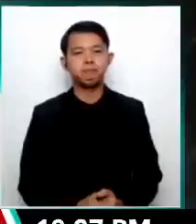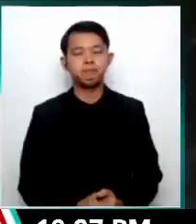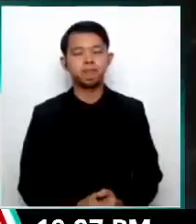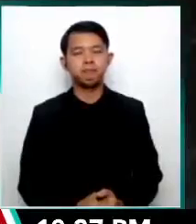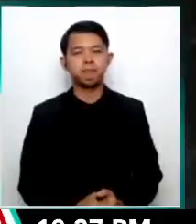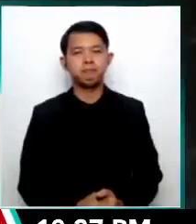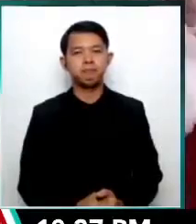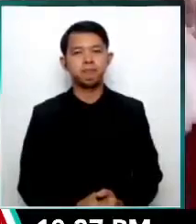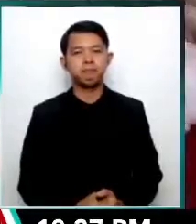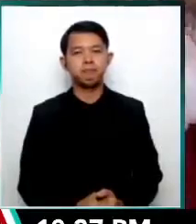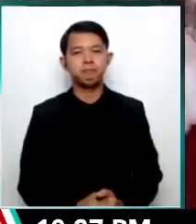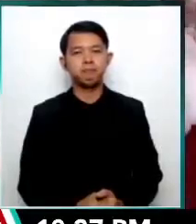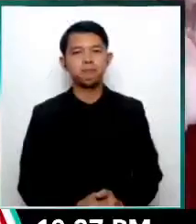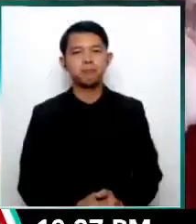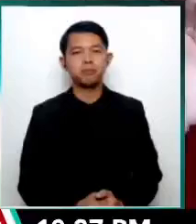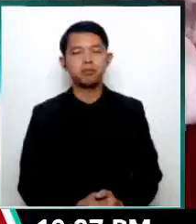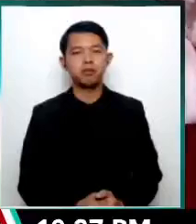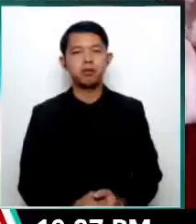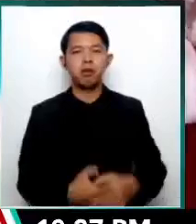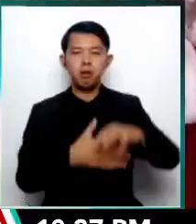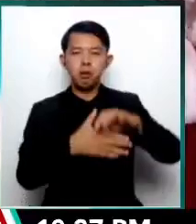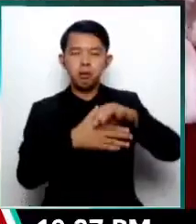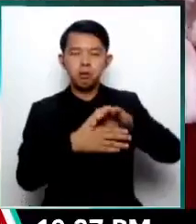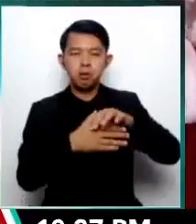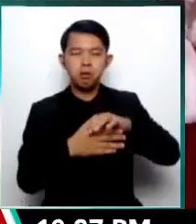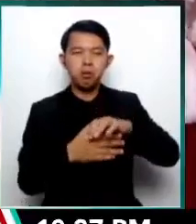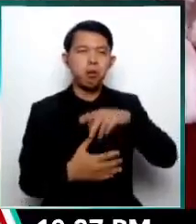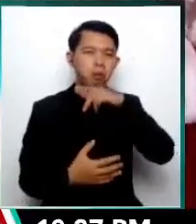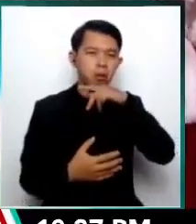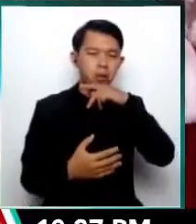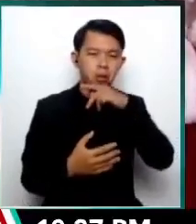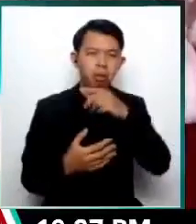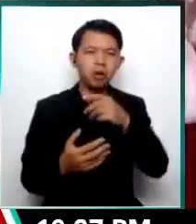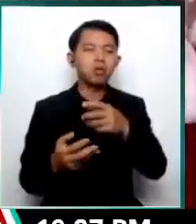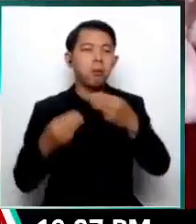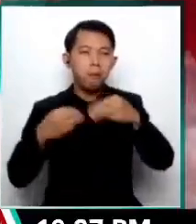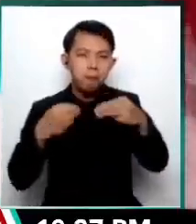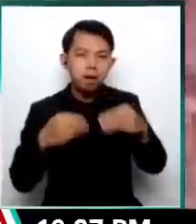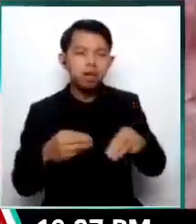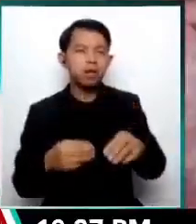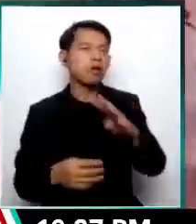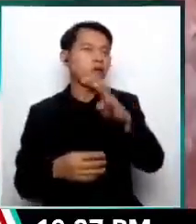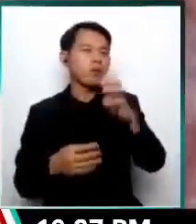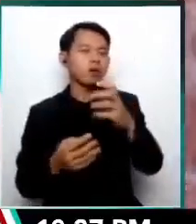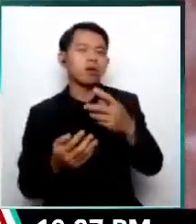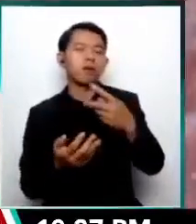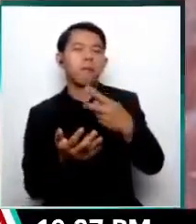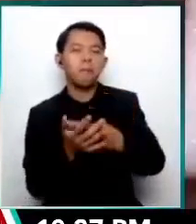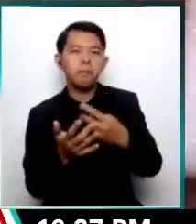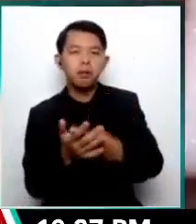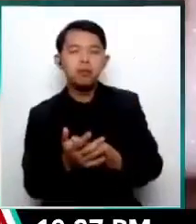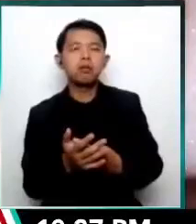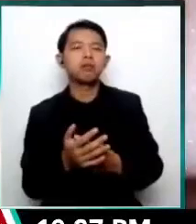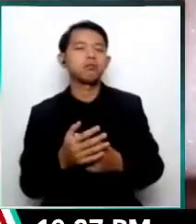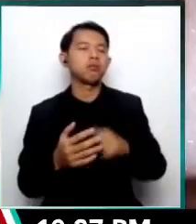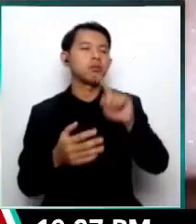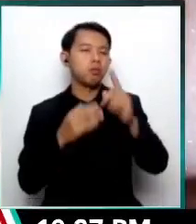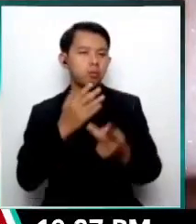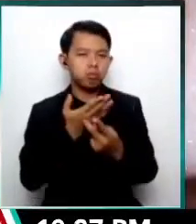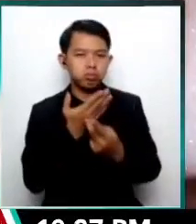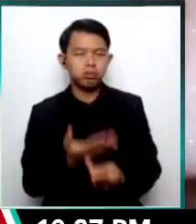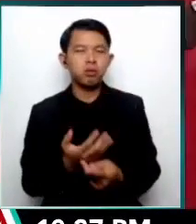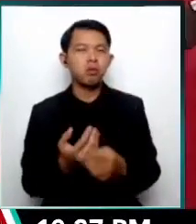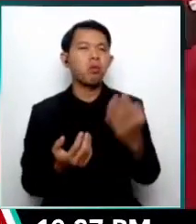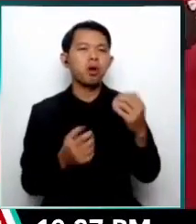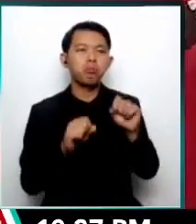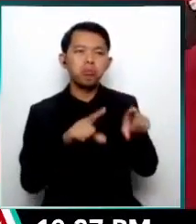Presyo ng karning baboy sa ilang pamilihan na abot na sa 400 pesos kada kilo. Ayon sa ilang retailer, katwiran daw sa kanila ng